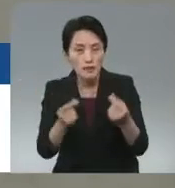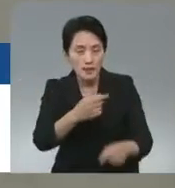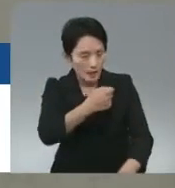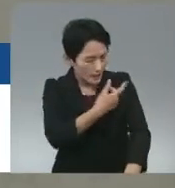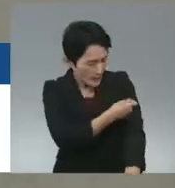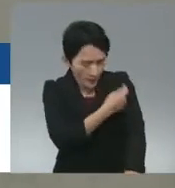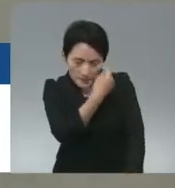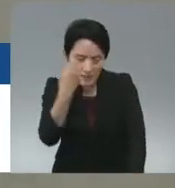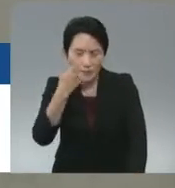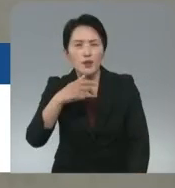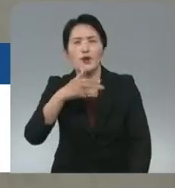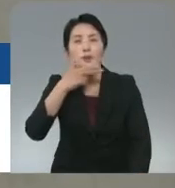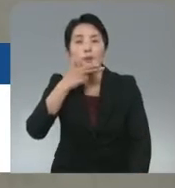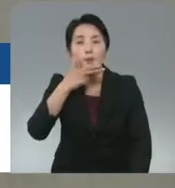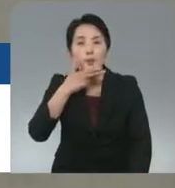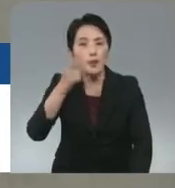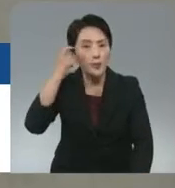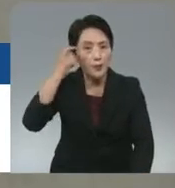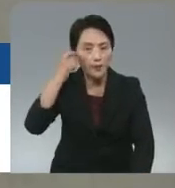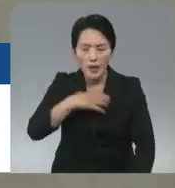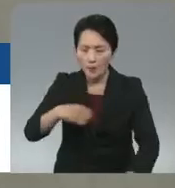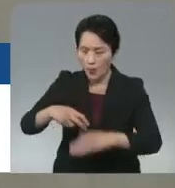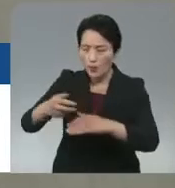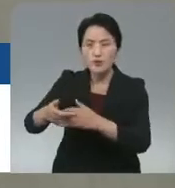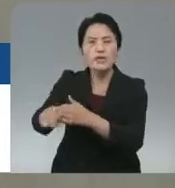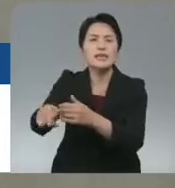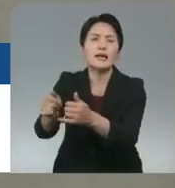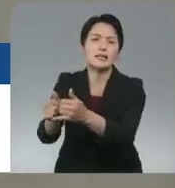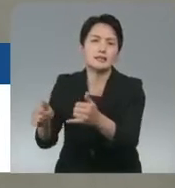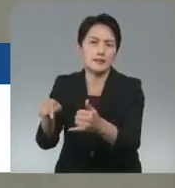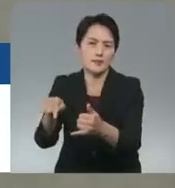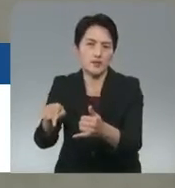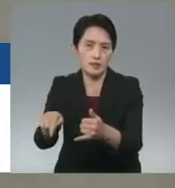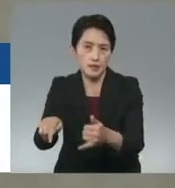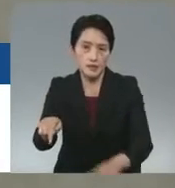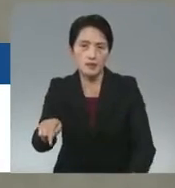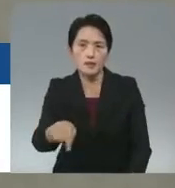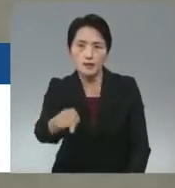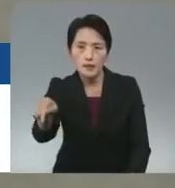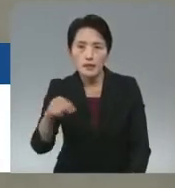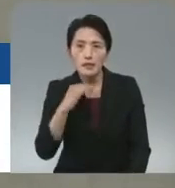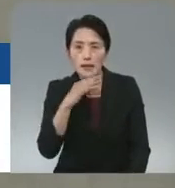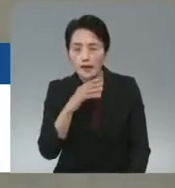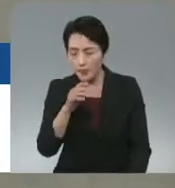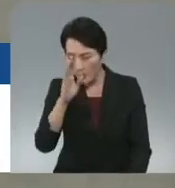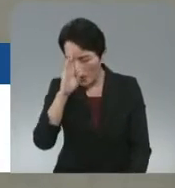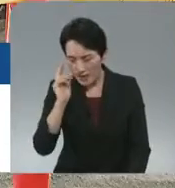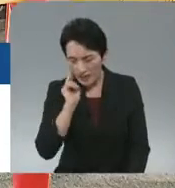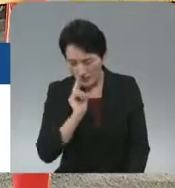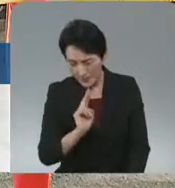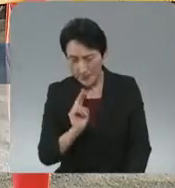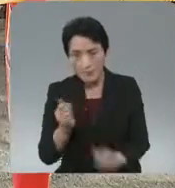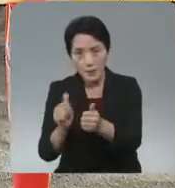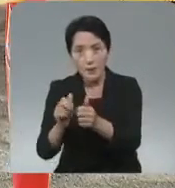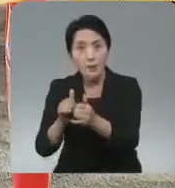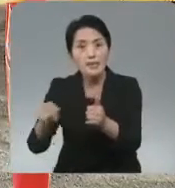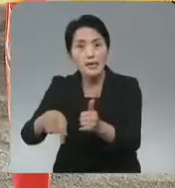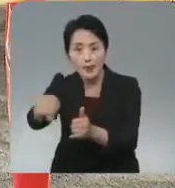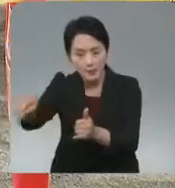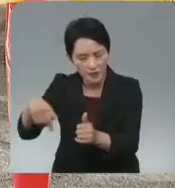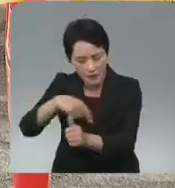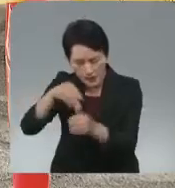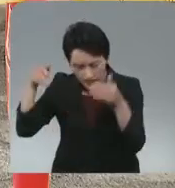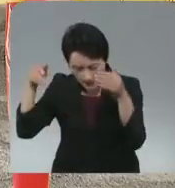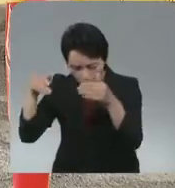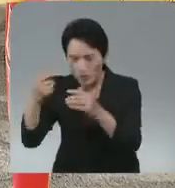phòng dịch với thanh niên trong tháng 4 cũng sẽ được tặng dùng môi trường thân giải thích thẻ thông hành vòng dịch được áp dụng nhằm hỗ trợ người đã hoàn tất tiêm chủng